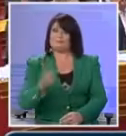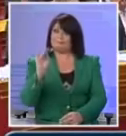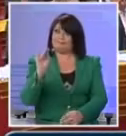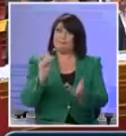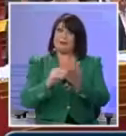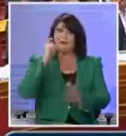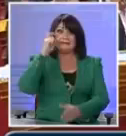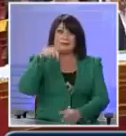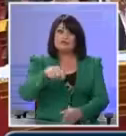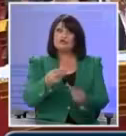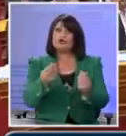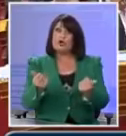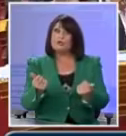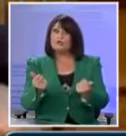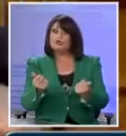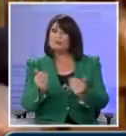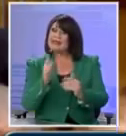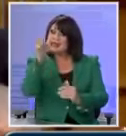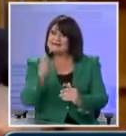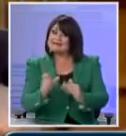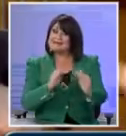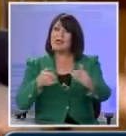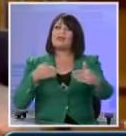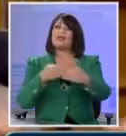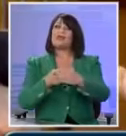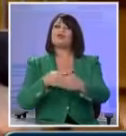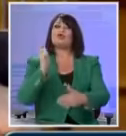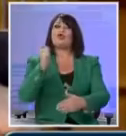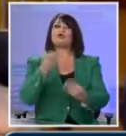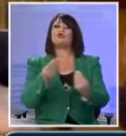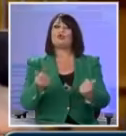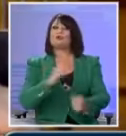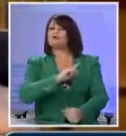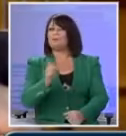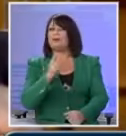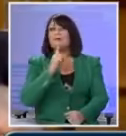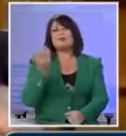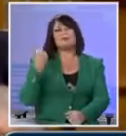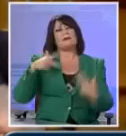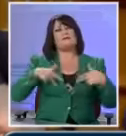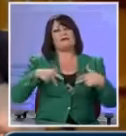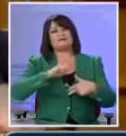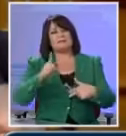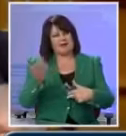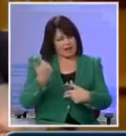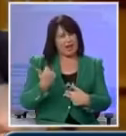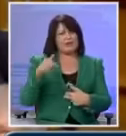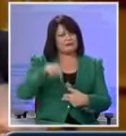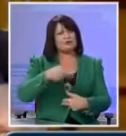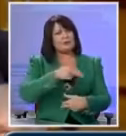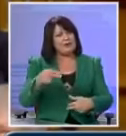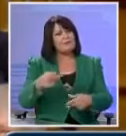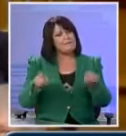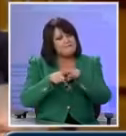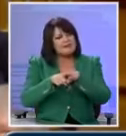ξανασκεφτείτε να μην υπερασπίζεστε μια αδιέξοδη τα τική και στρατηγική των προηγούμενων κυβερνήσεων και να έρθετε σε αυτό τουλάχιστον το